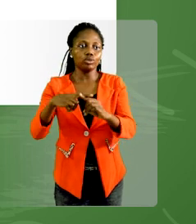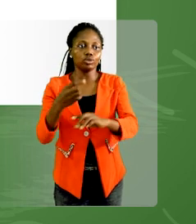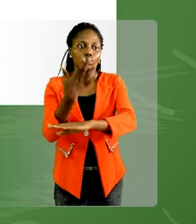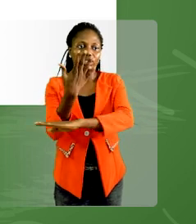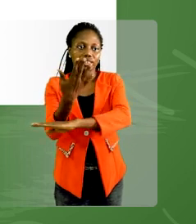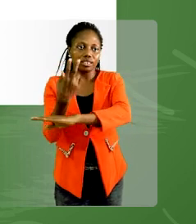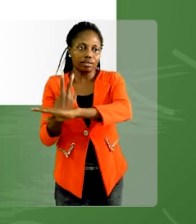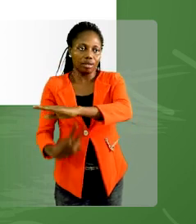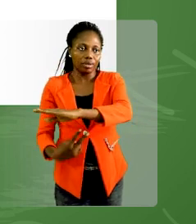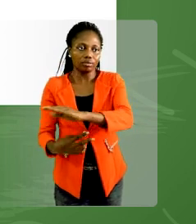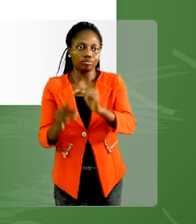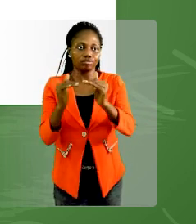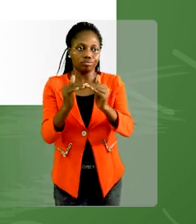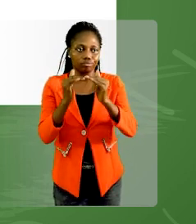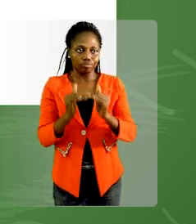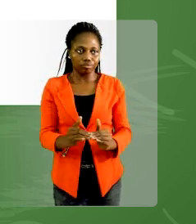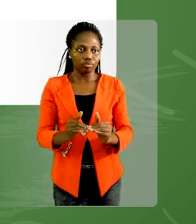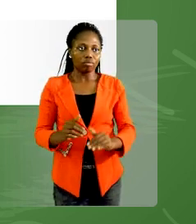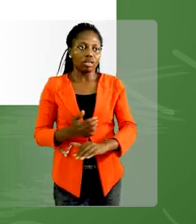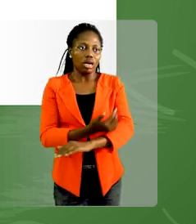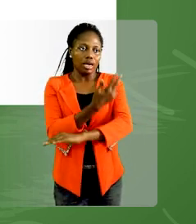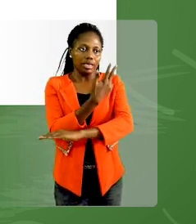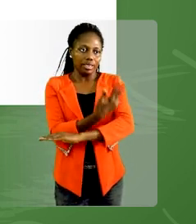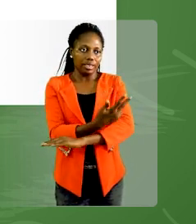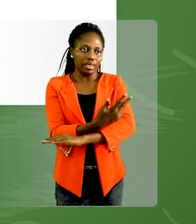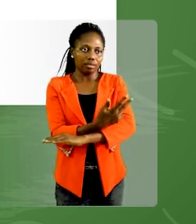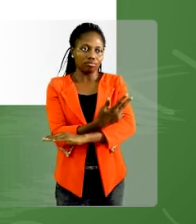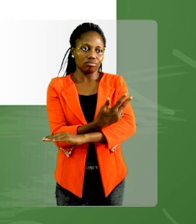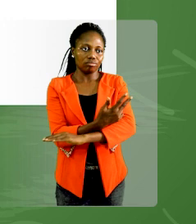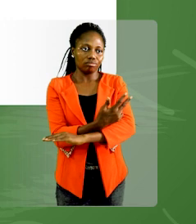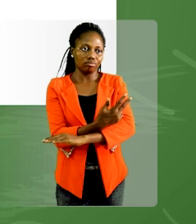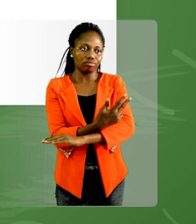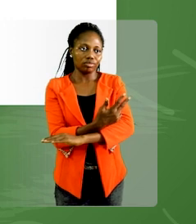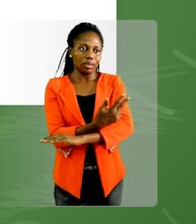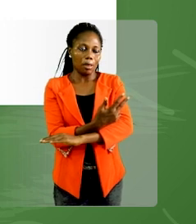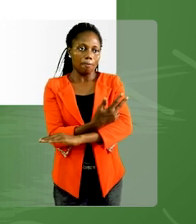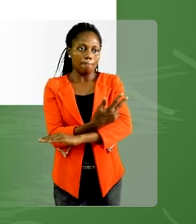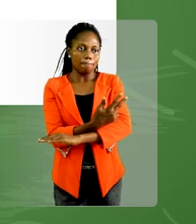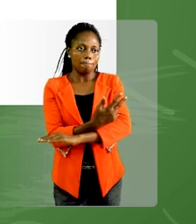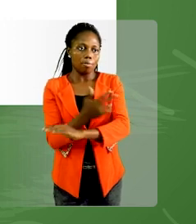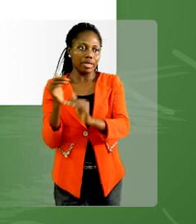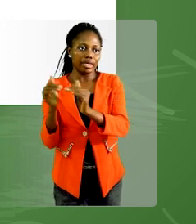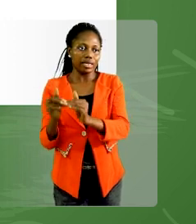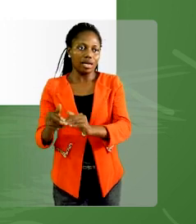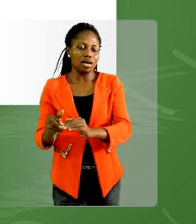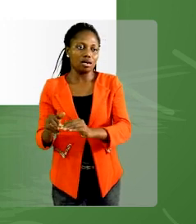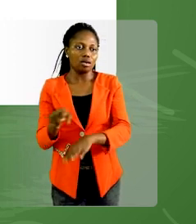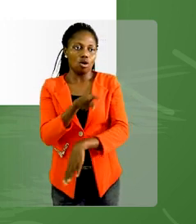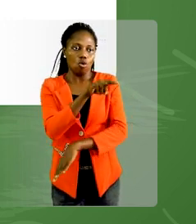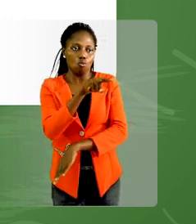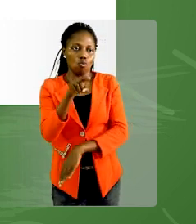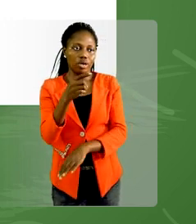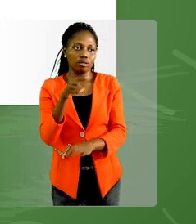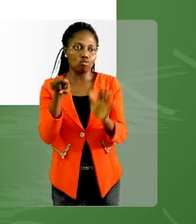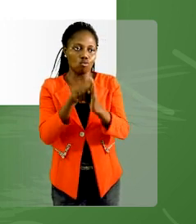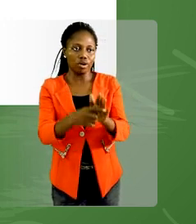y égale à moins 3x plus 5 demi. Ainsi, moins 3